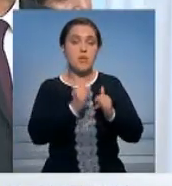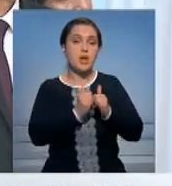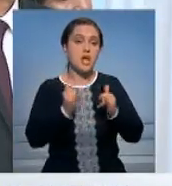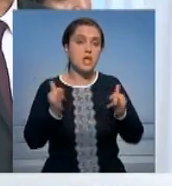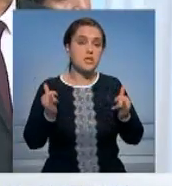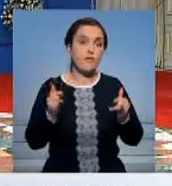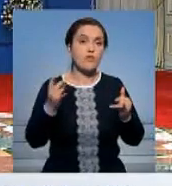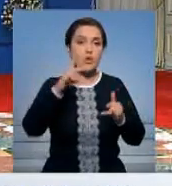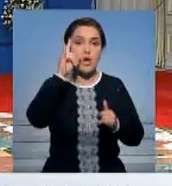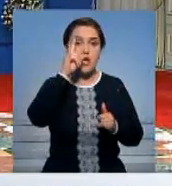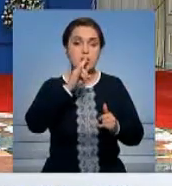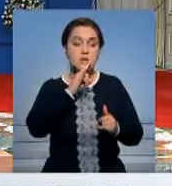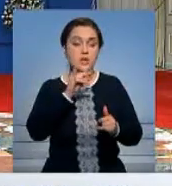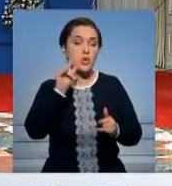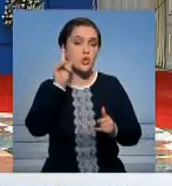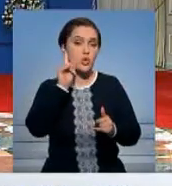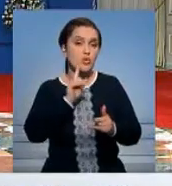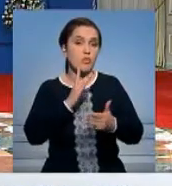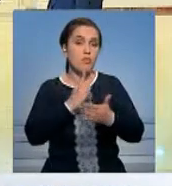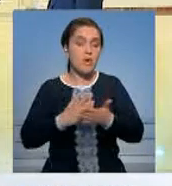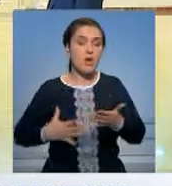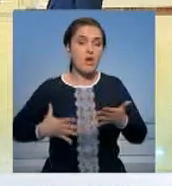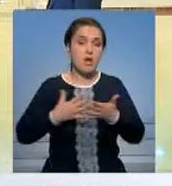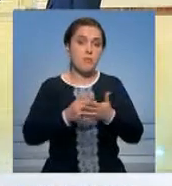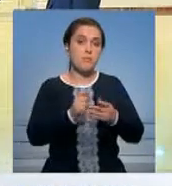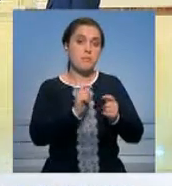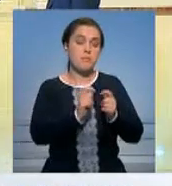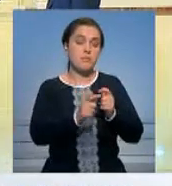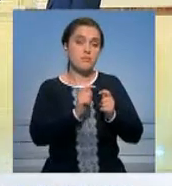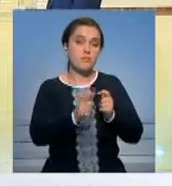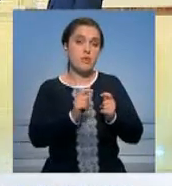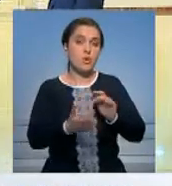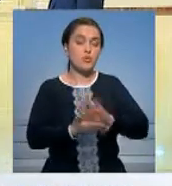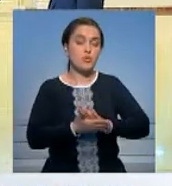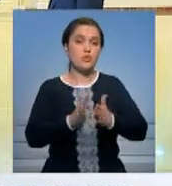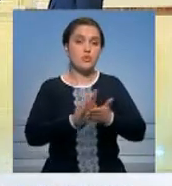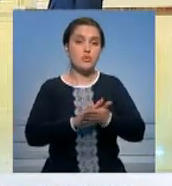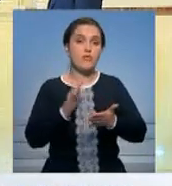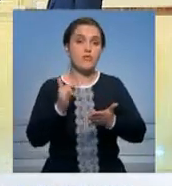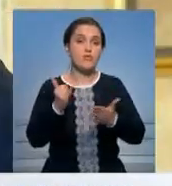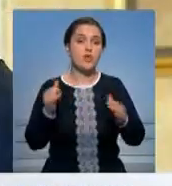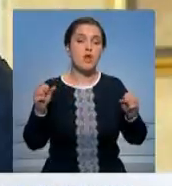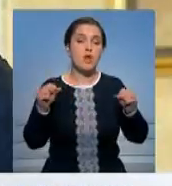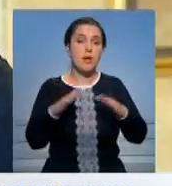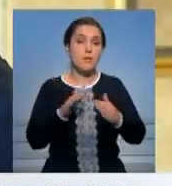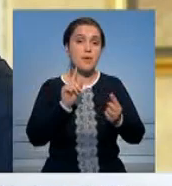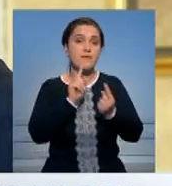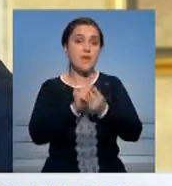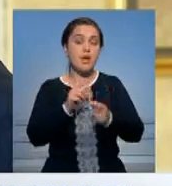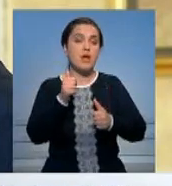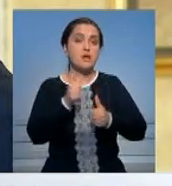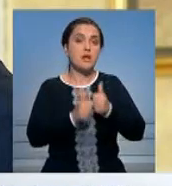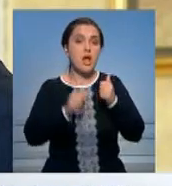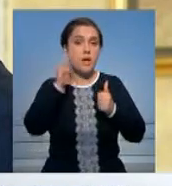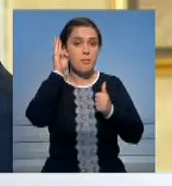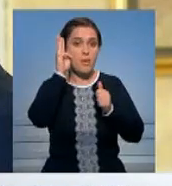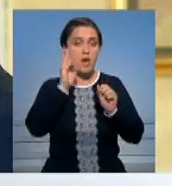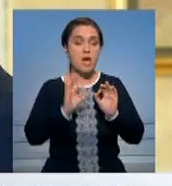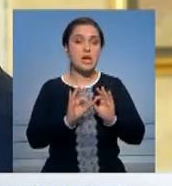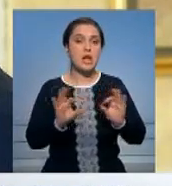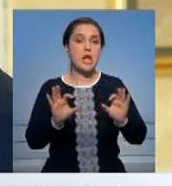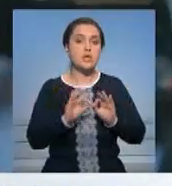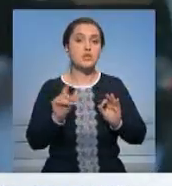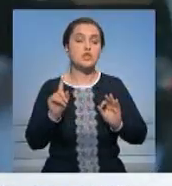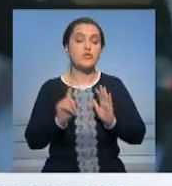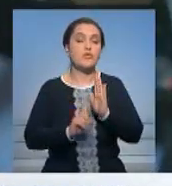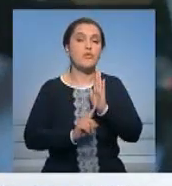ее инвестиционной привлекательности. Уже после встречи в мраморном зале каждый из послов рассказал журналистам о том, с чего планирует